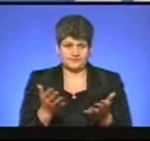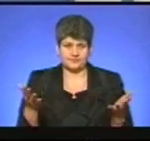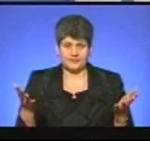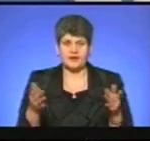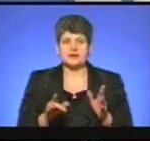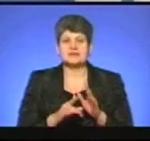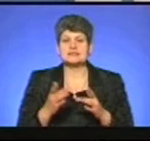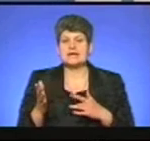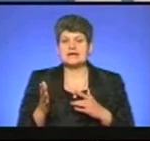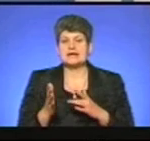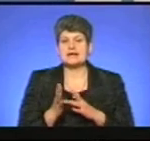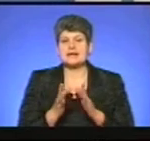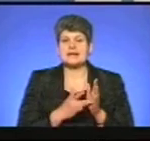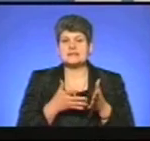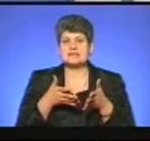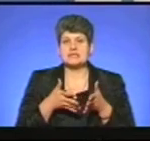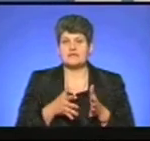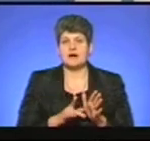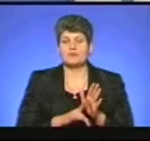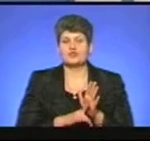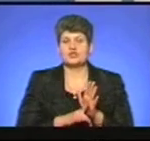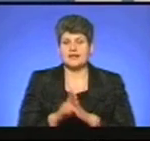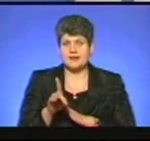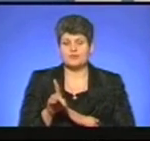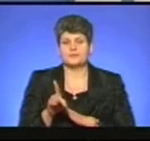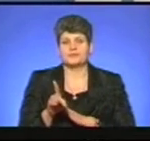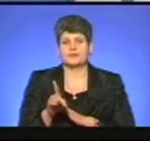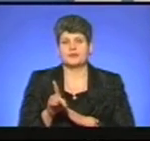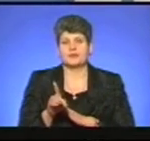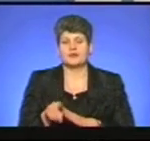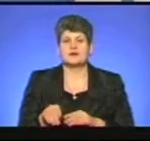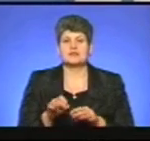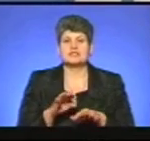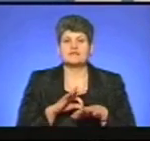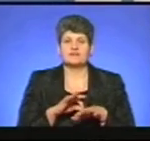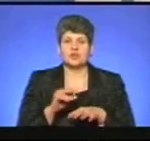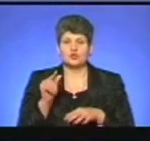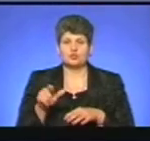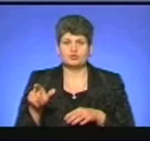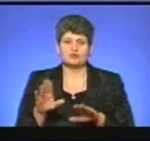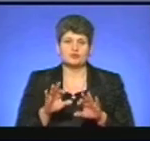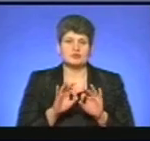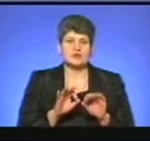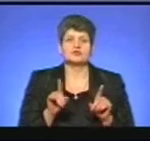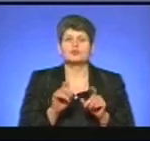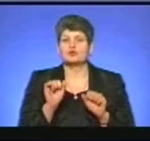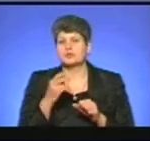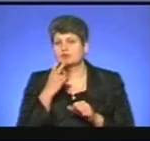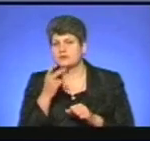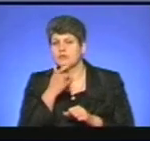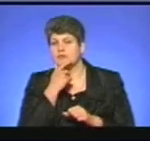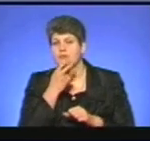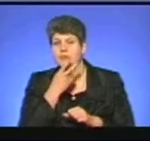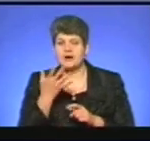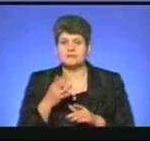якраз почнемо вже активну роботу з ведучими, що ведучі будуть в ефірі розказувати про події, про що, де можна подивитися, що побачити. Якраз ми